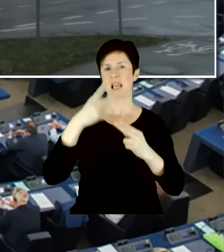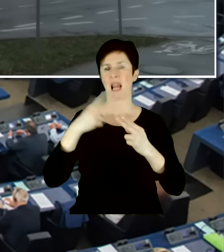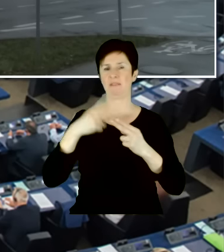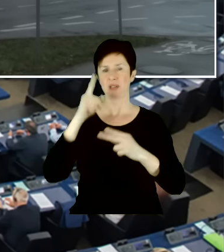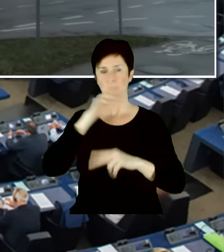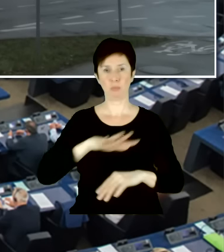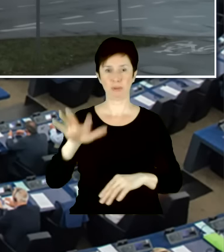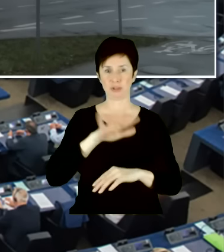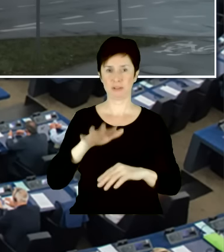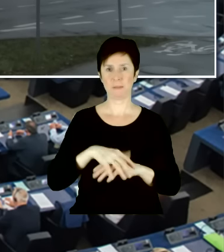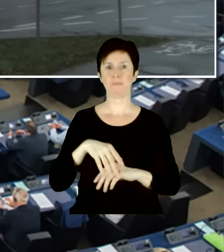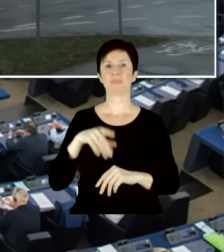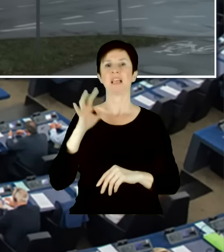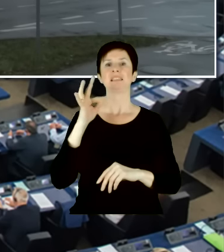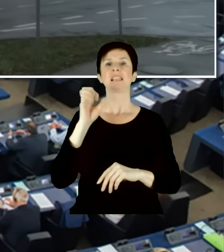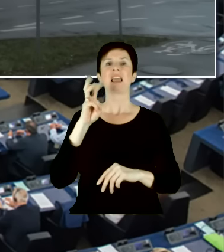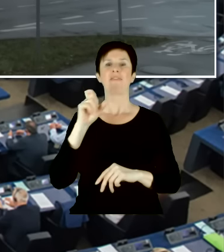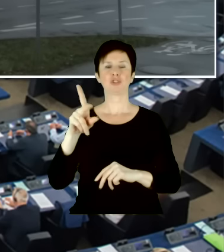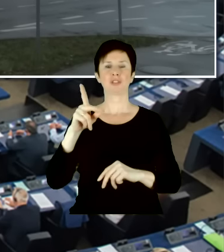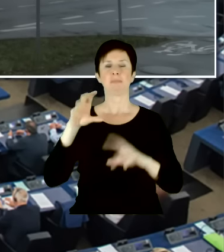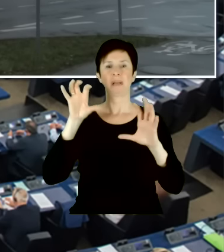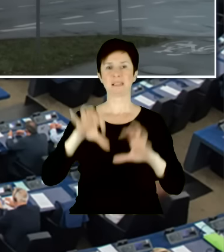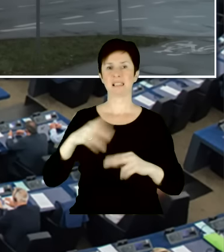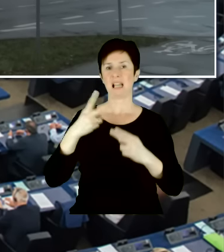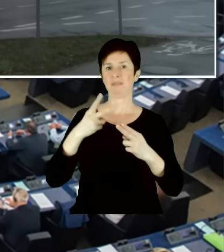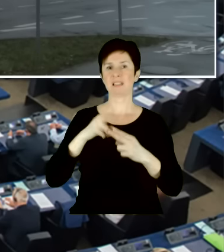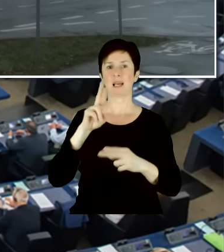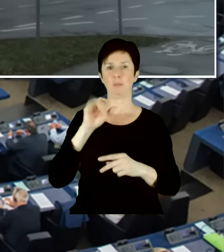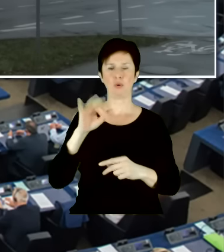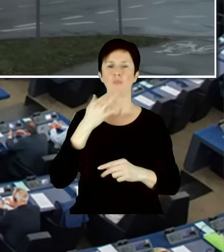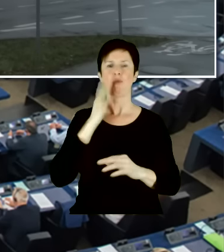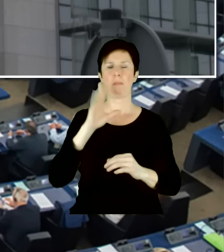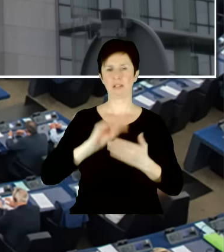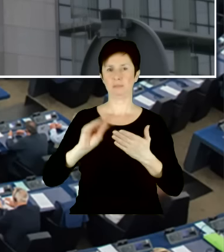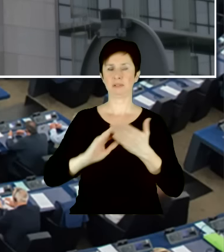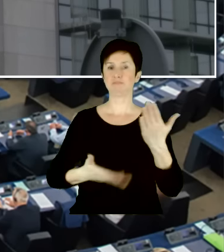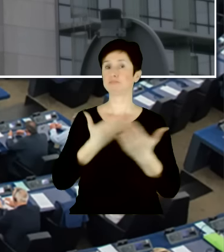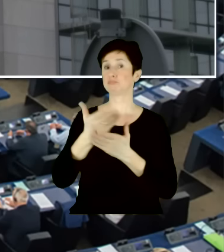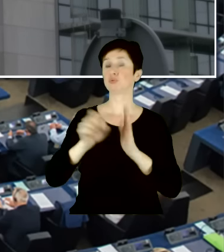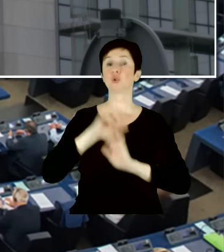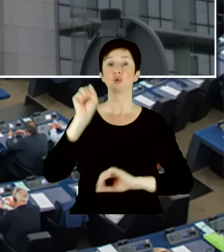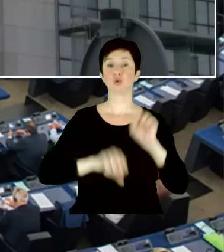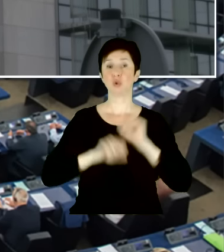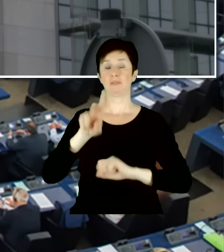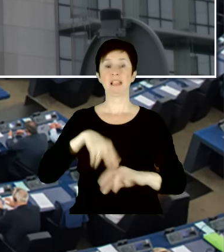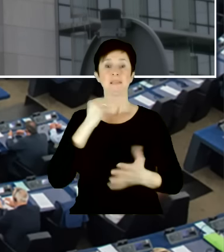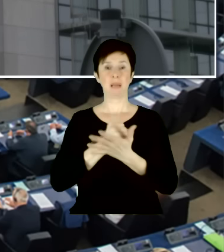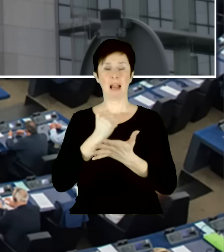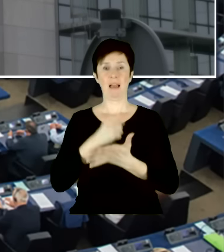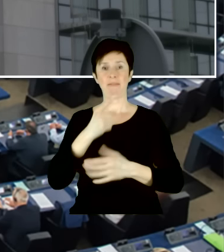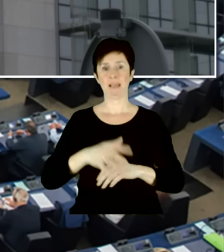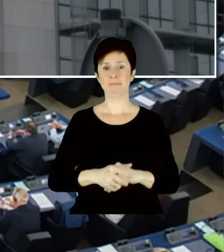Tomasz Sakiewicz, prezes telewizji Republika, już zapowiedział pozew sądowy w tej sprawie. Co pan sądzi